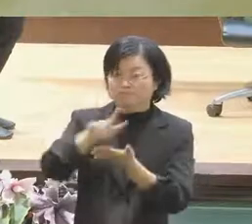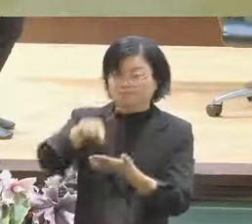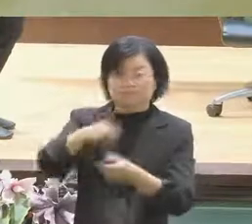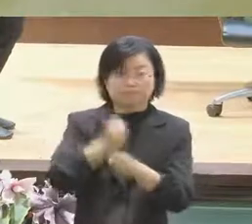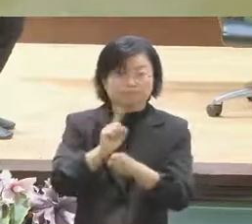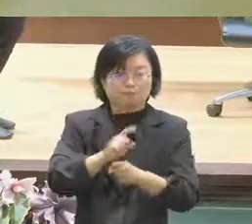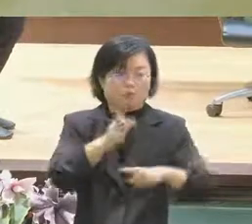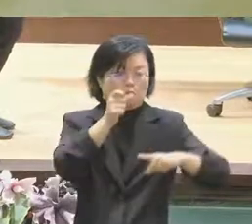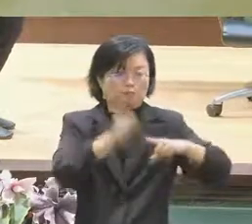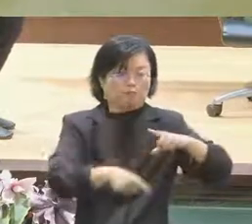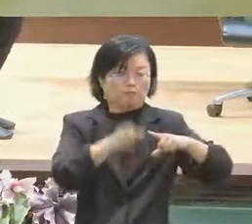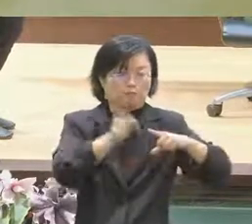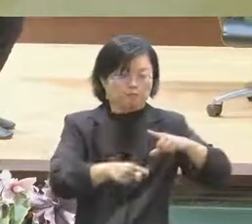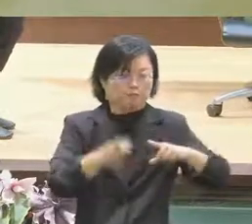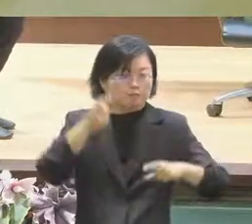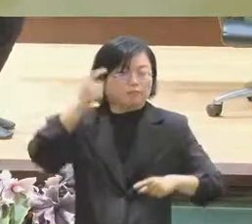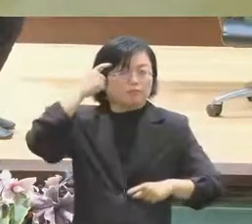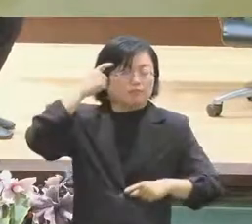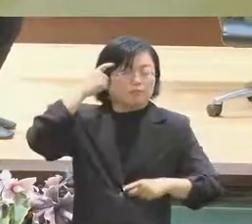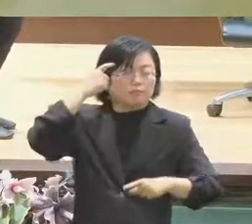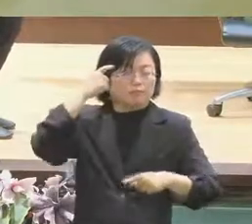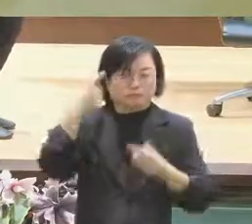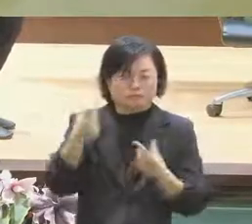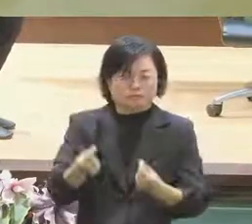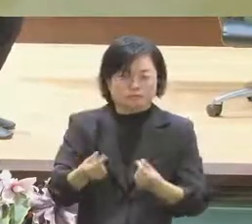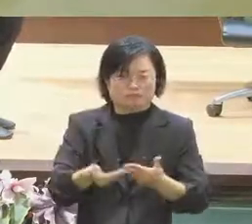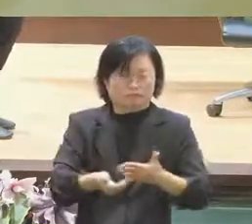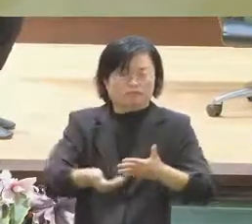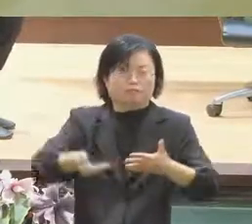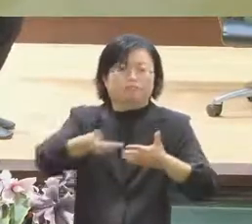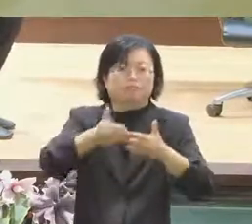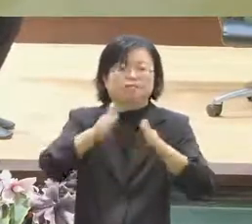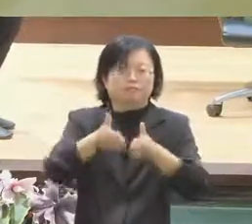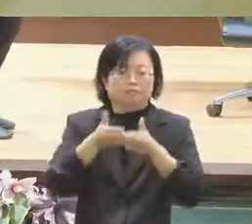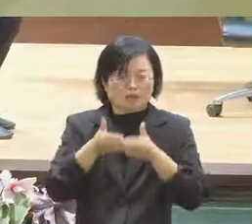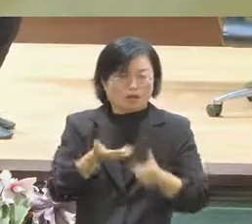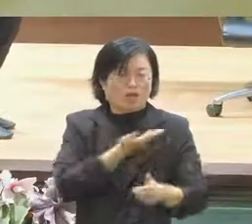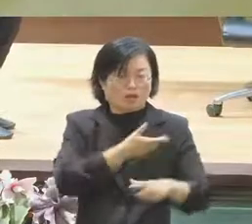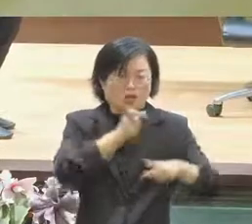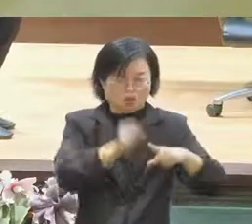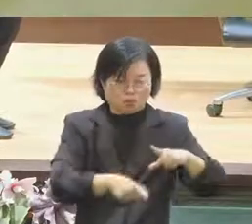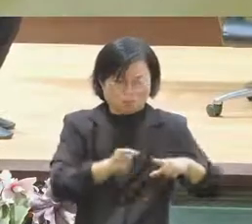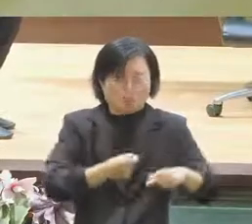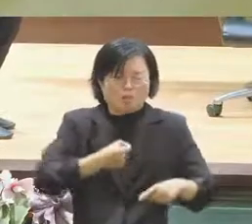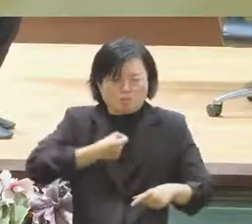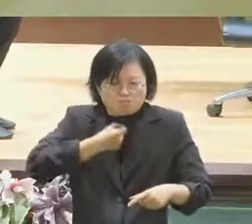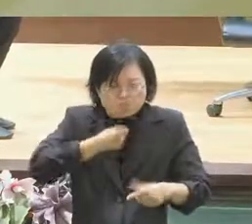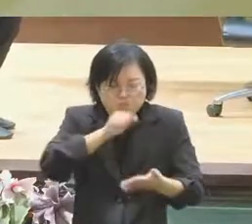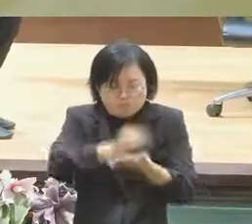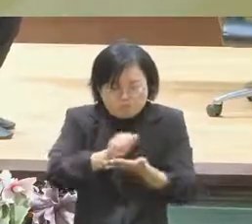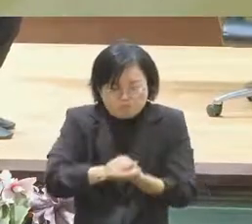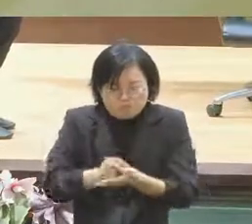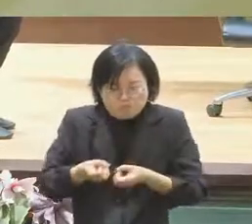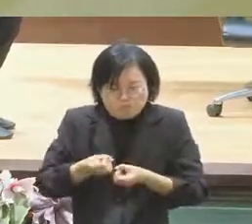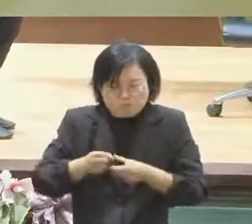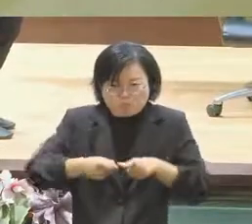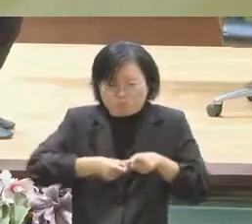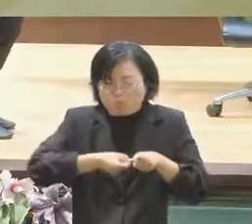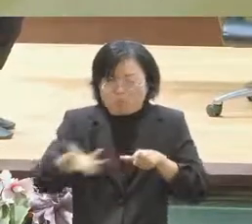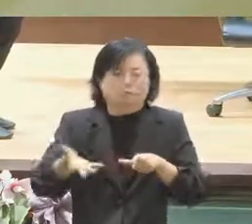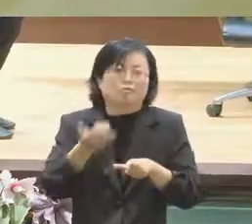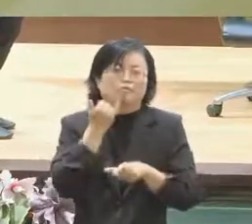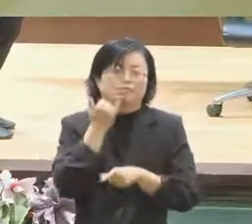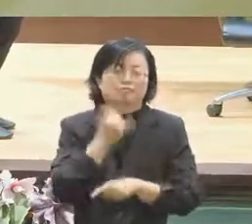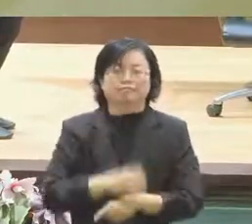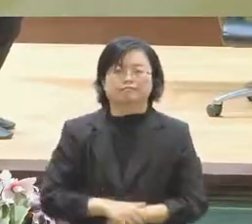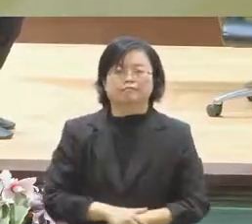认知 awareness， 让企业愿意再多开放一些。然后我就在想我不确定这样是没什